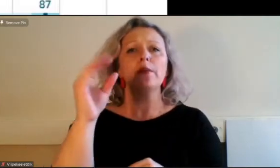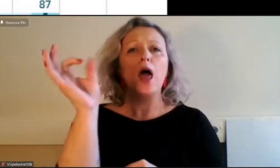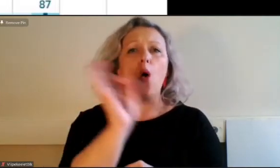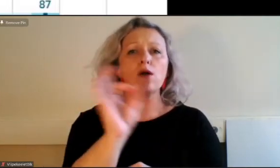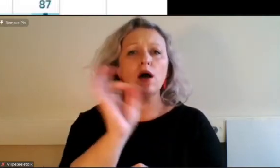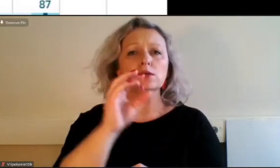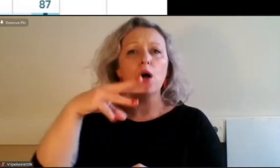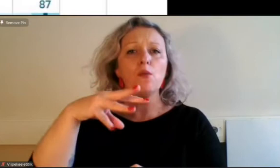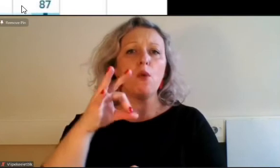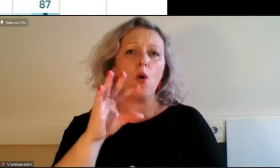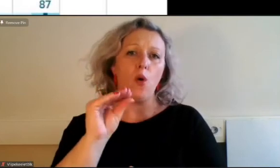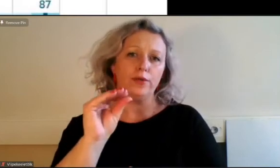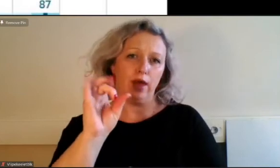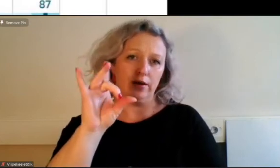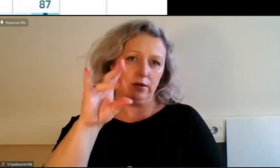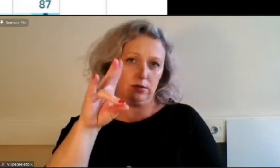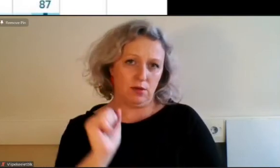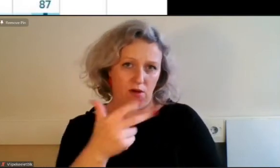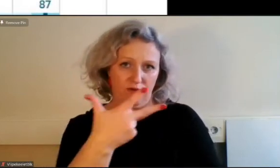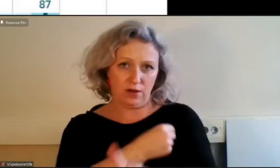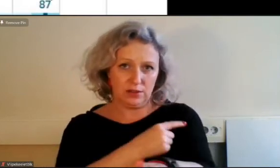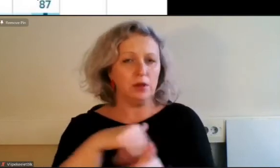ka AstraZeneca vaktsiiniga kui ka